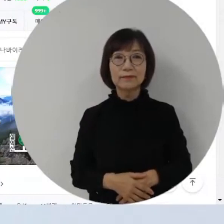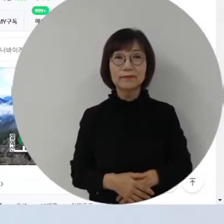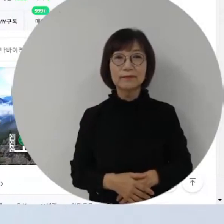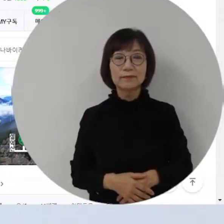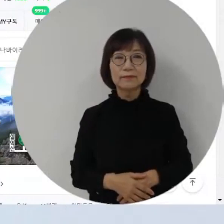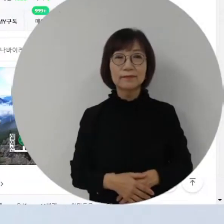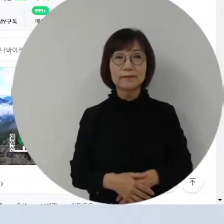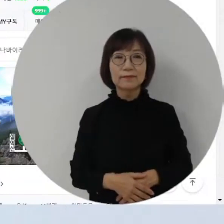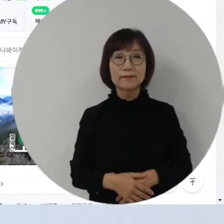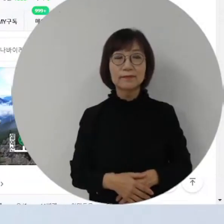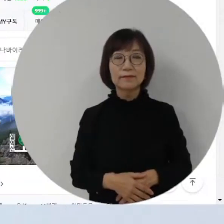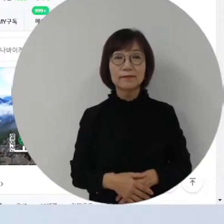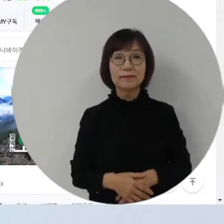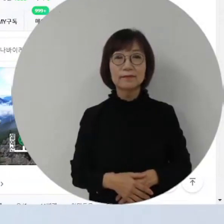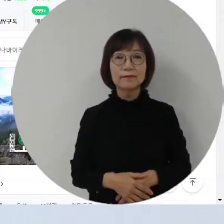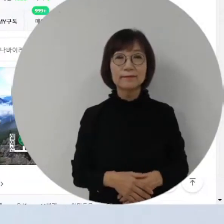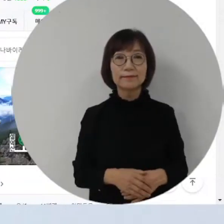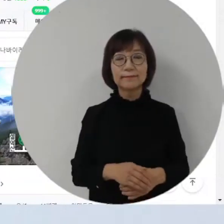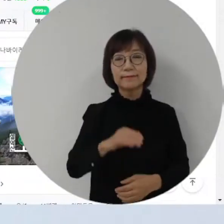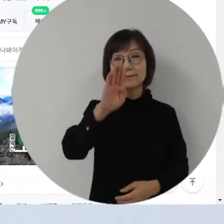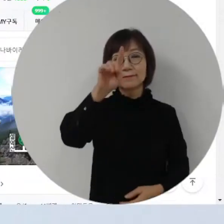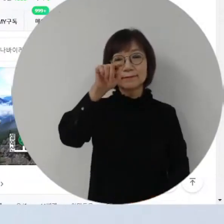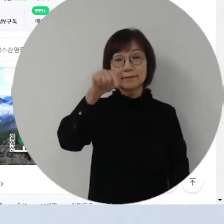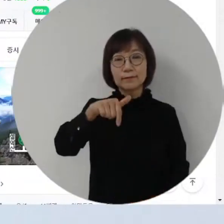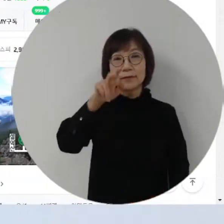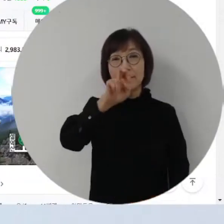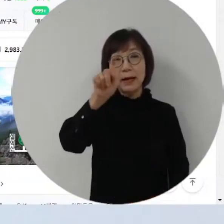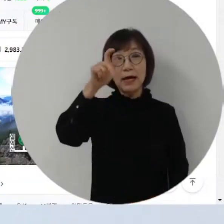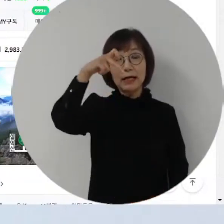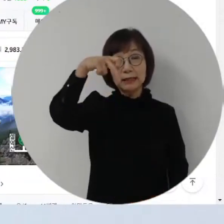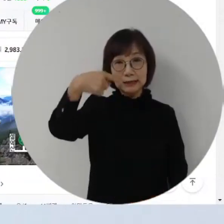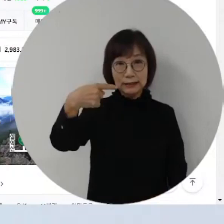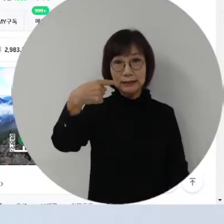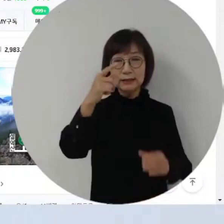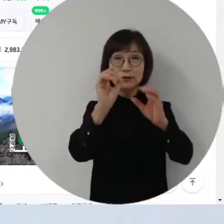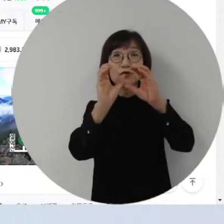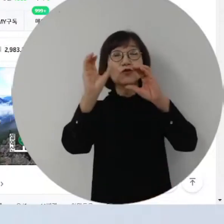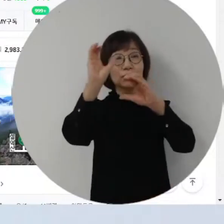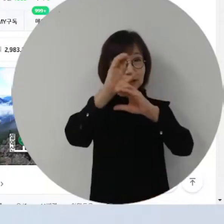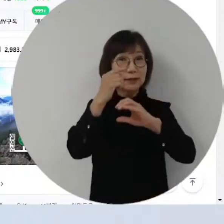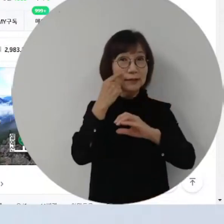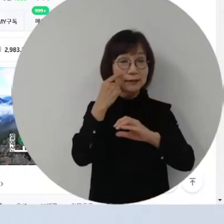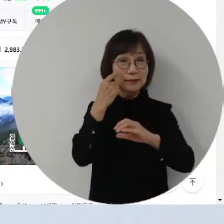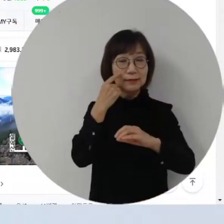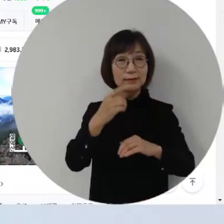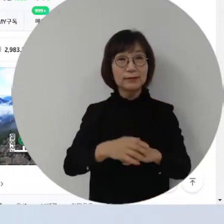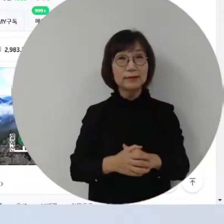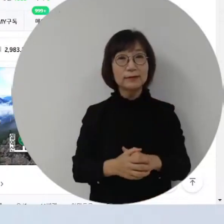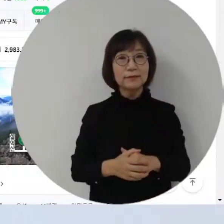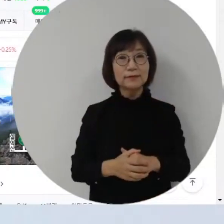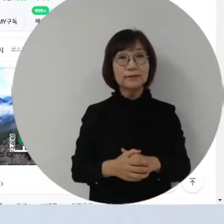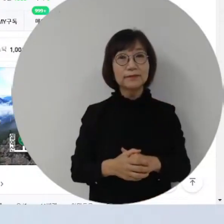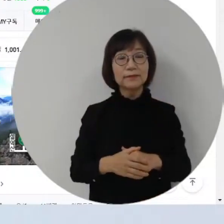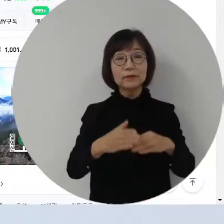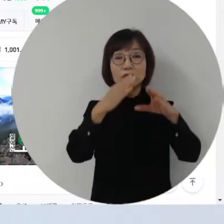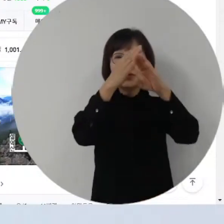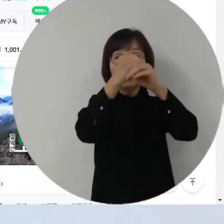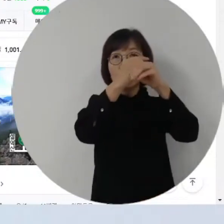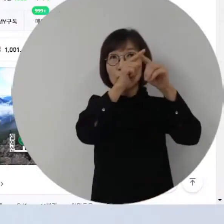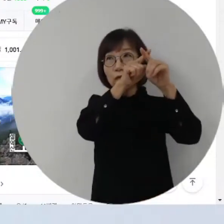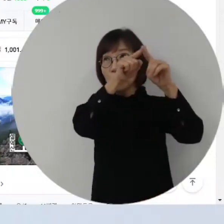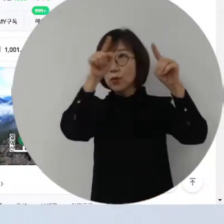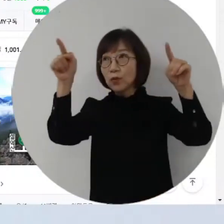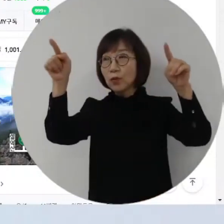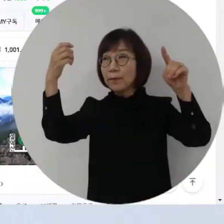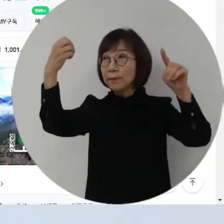주소 입력줄 오른쪽에 보시면 별 버튼이 있습니다. 별, 얘가 북마크 또는 즐겨찾기라고 해요. 클릭해